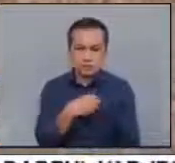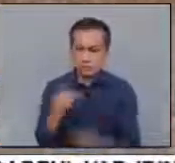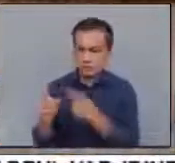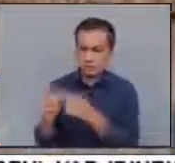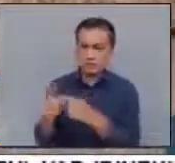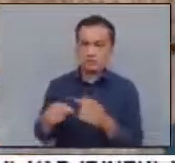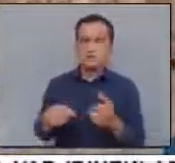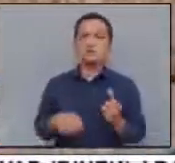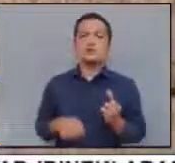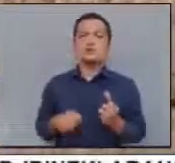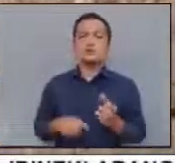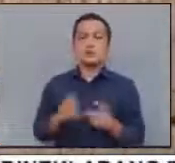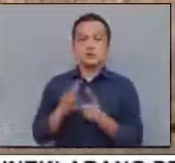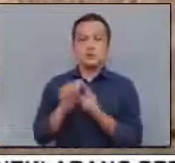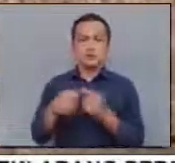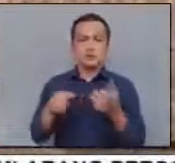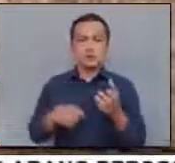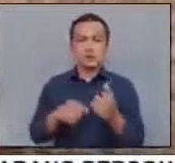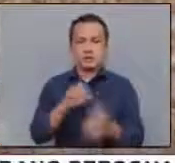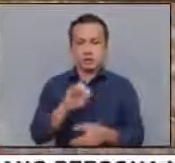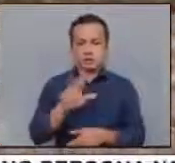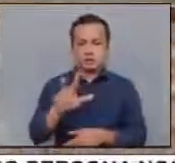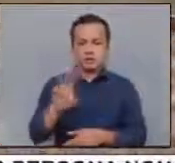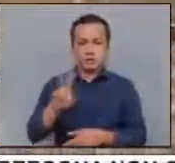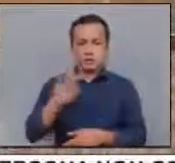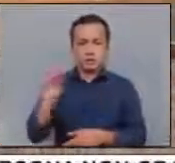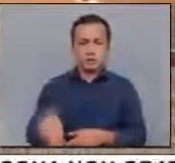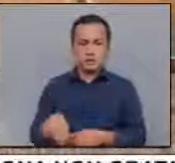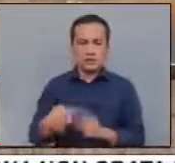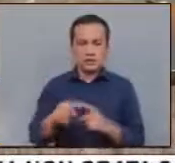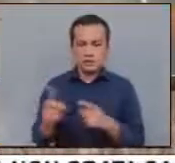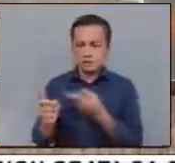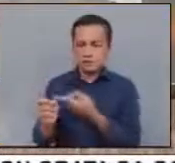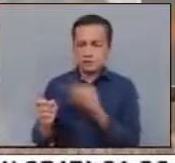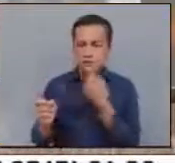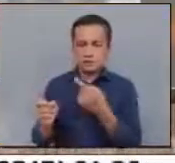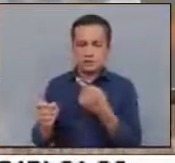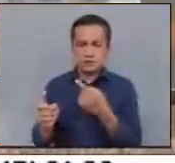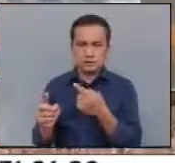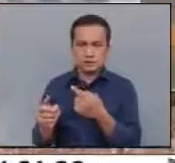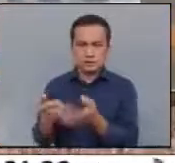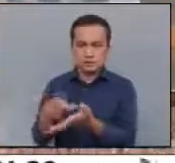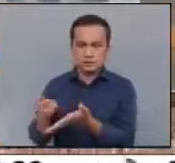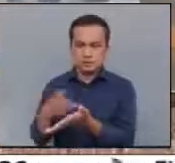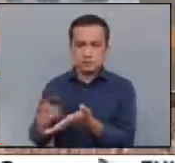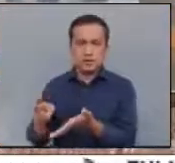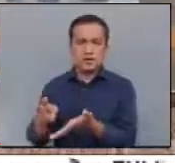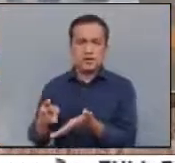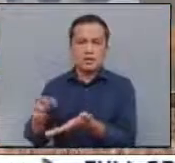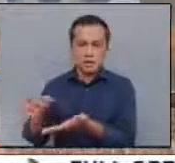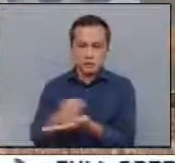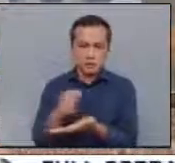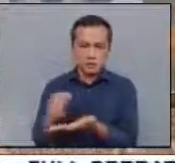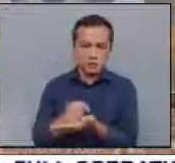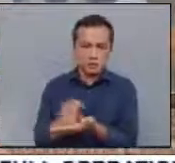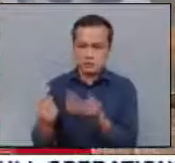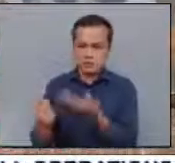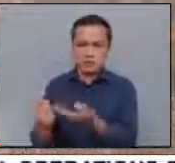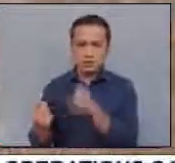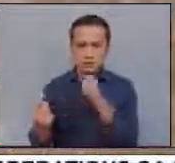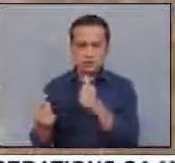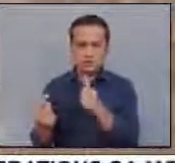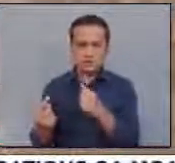barangay 837 sa Maynila. Ngunit giit na akusado, basurero ang kanyang trabaho at nanindigang hindi niya hinalay ang